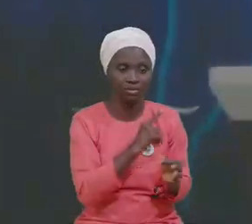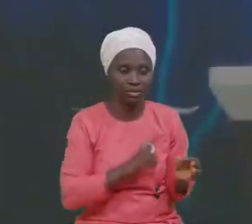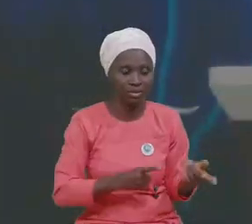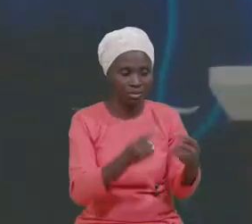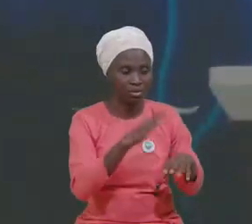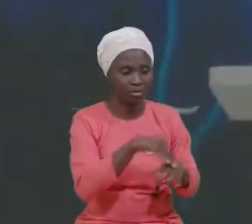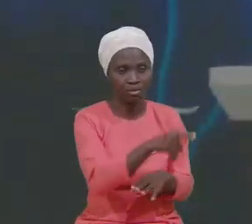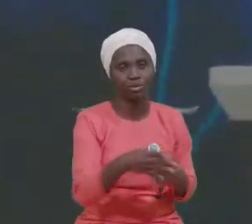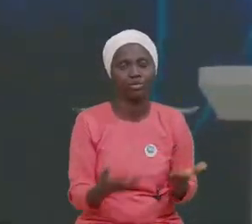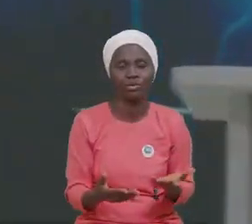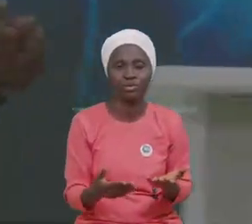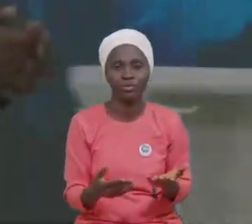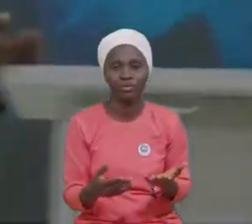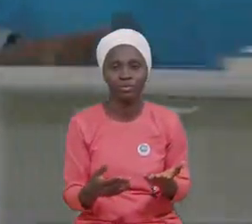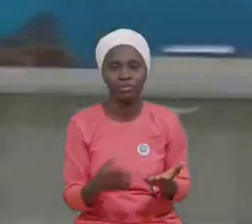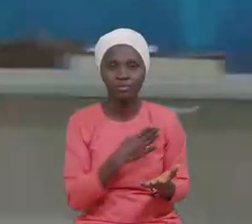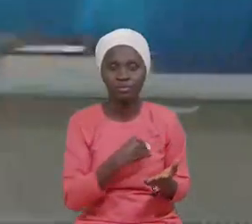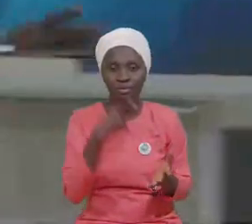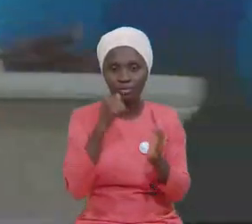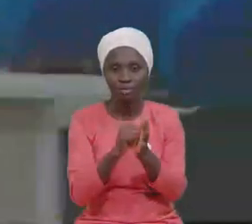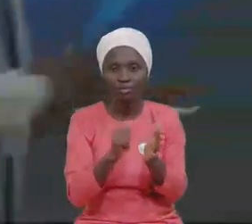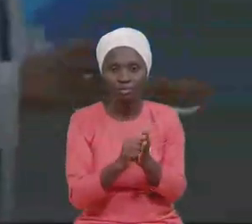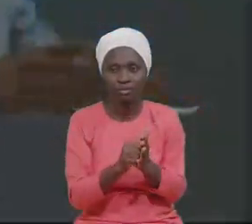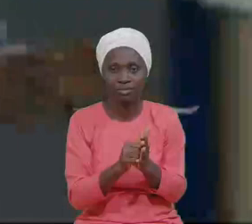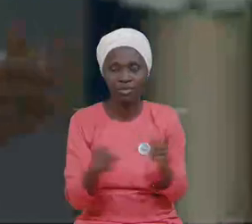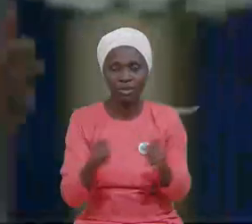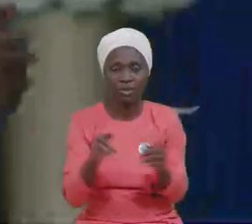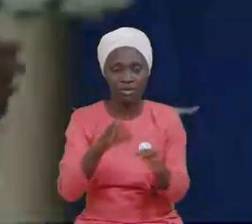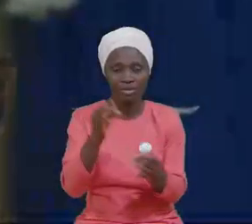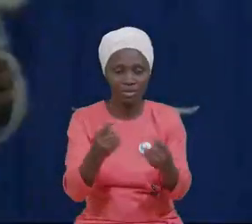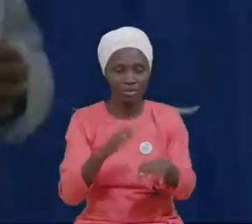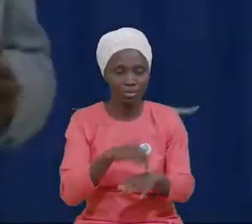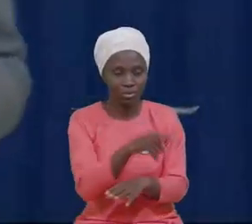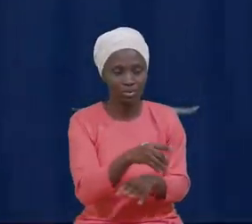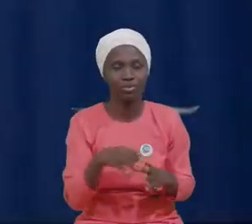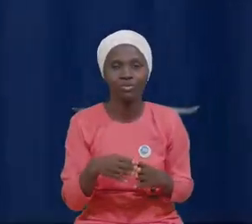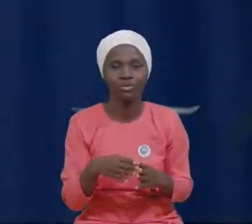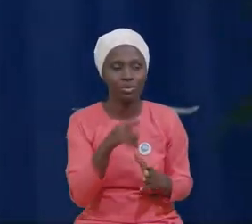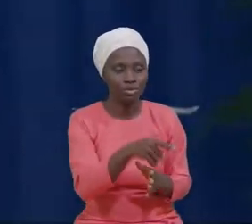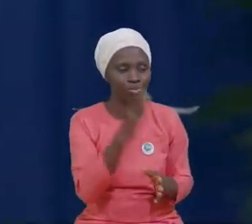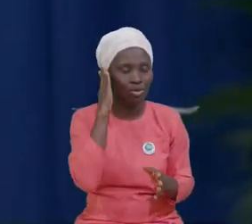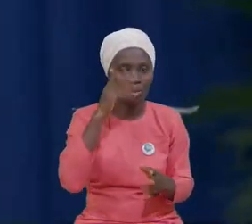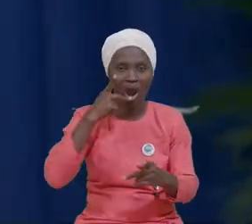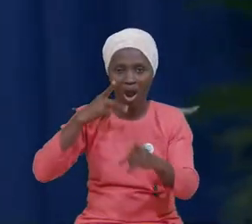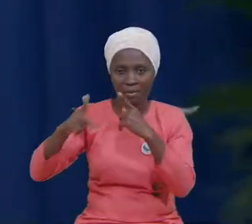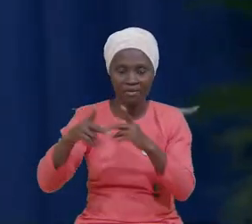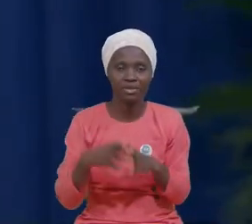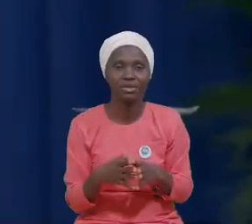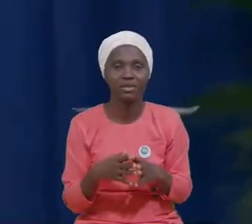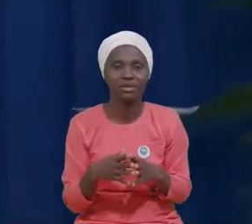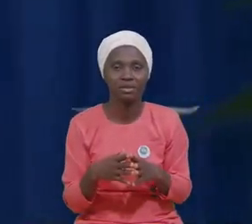Il n'était pas un homme spirituellement profond. Et l'Esprit de Dieu est venu sur lui. Tu vas